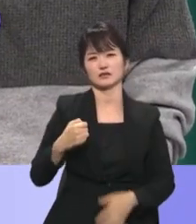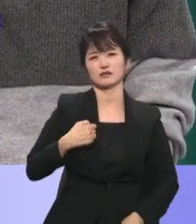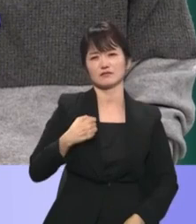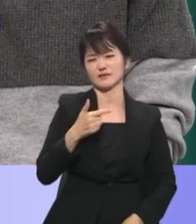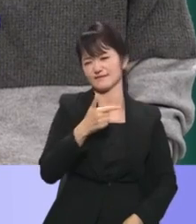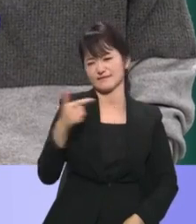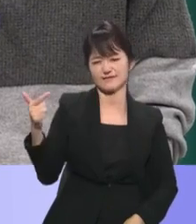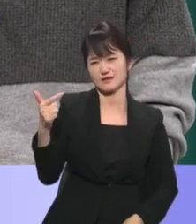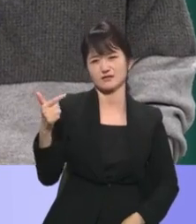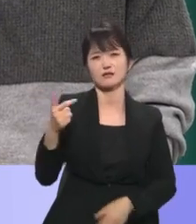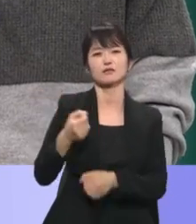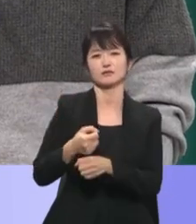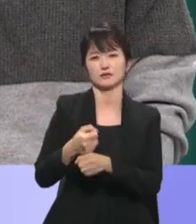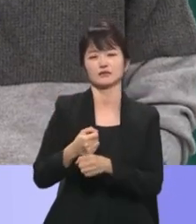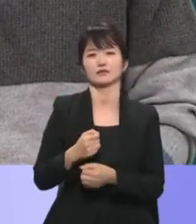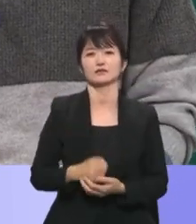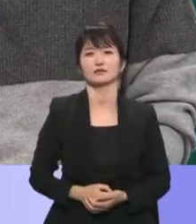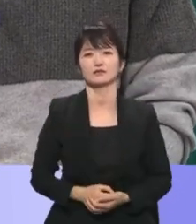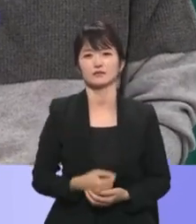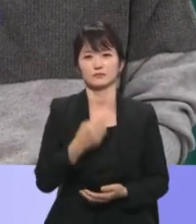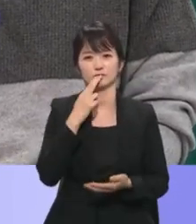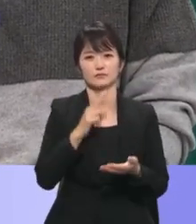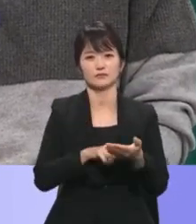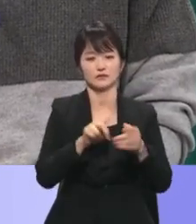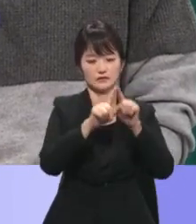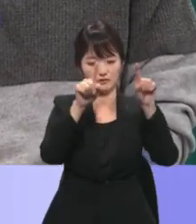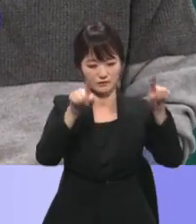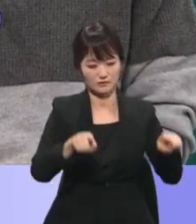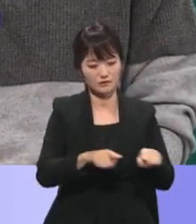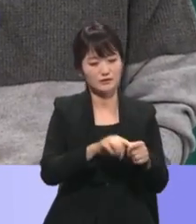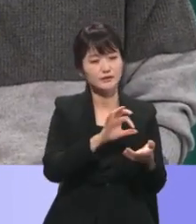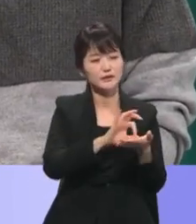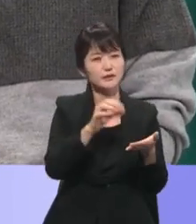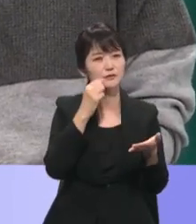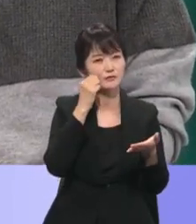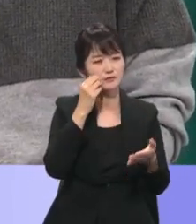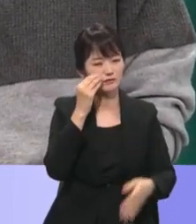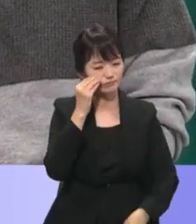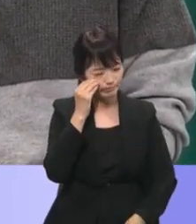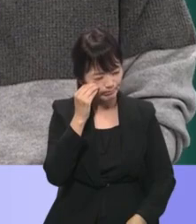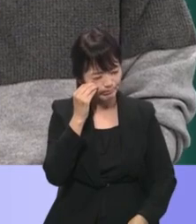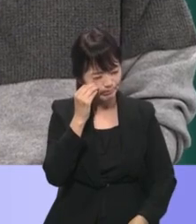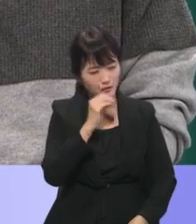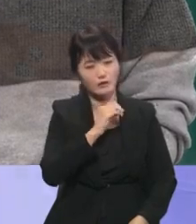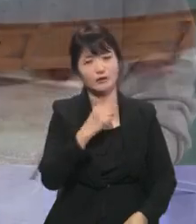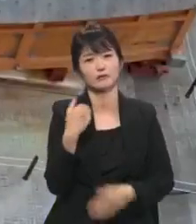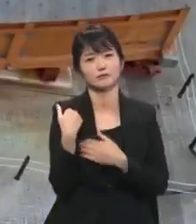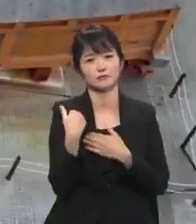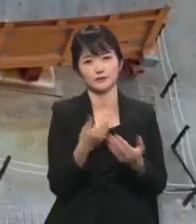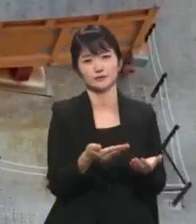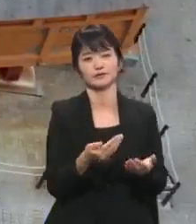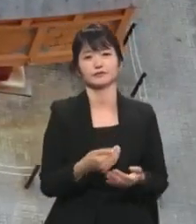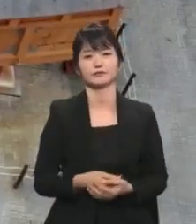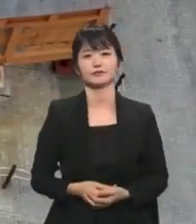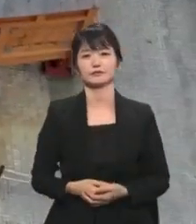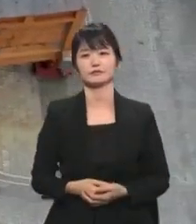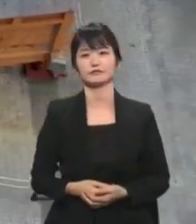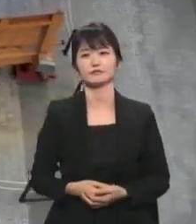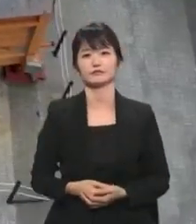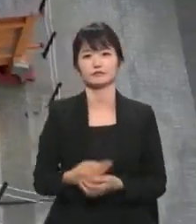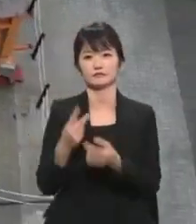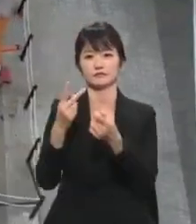큰 우체통이 생겨버립니다 그래서이 우체통도 그 뒤로 쓸 일이 없어서 지금 흉물로 방치가 된 상황이에요 자 두 번째 사진 보여드릴게요